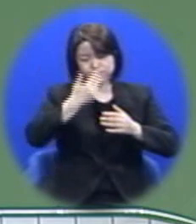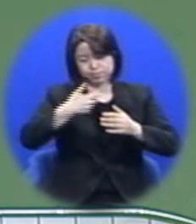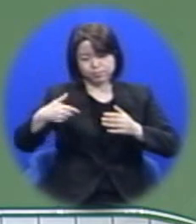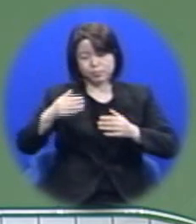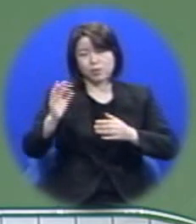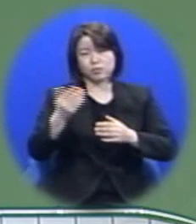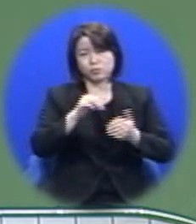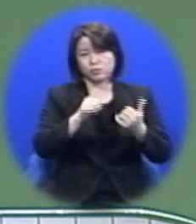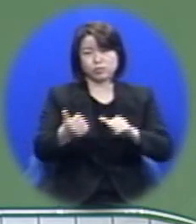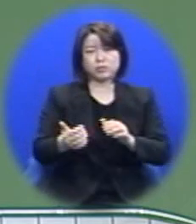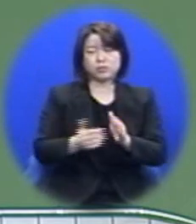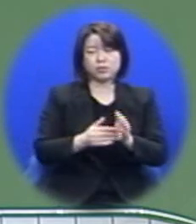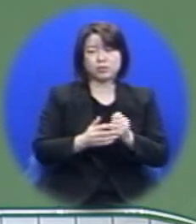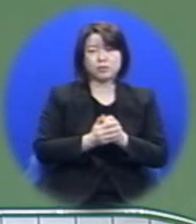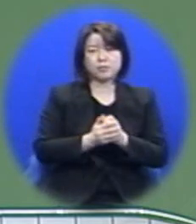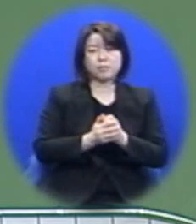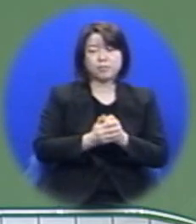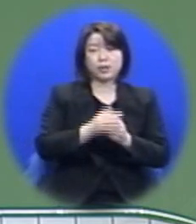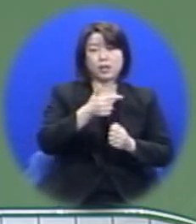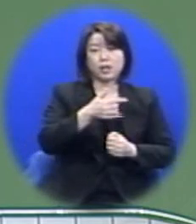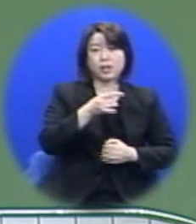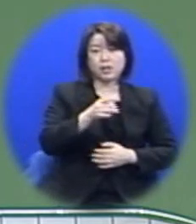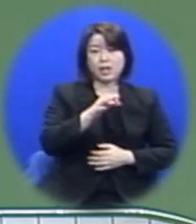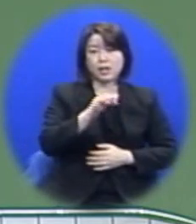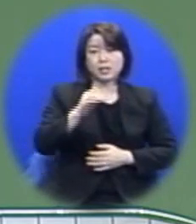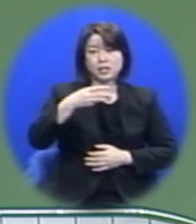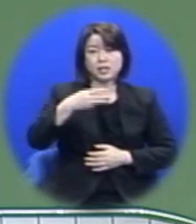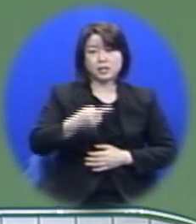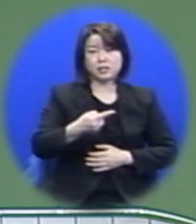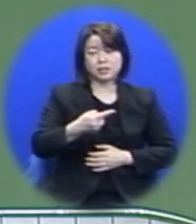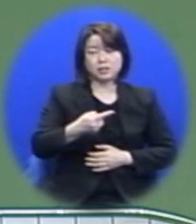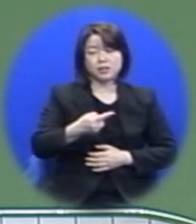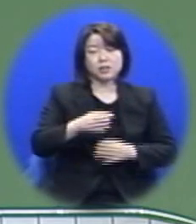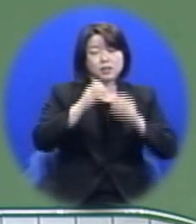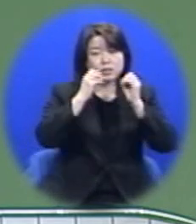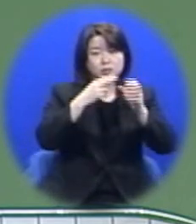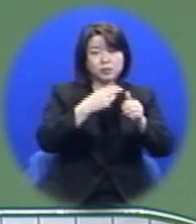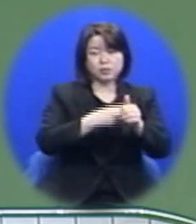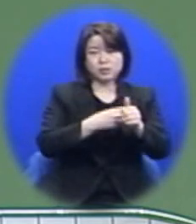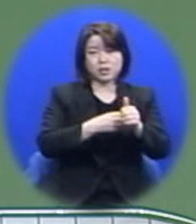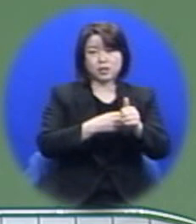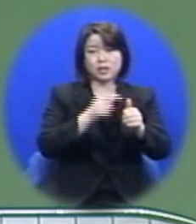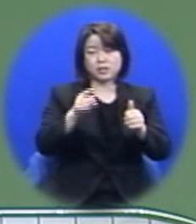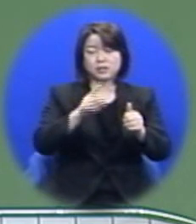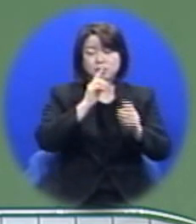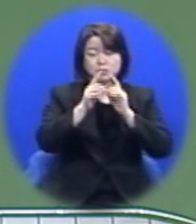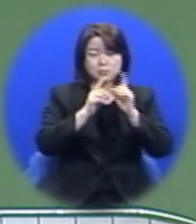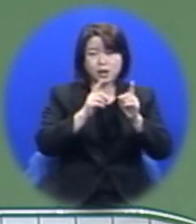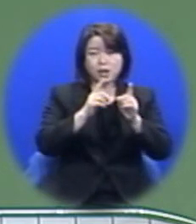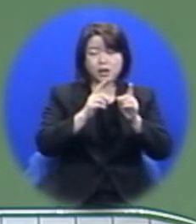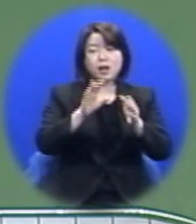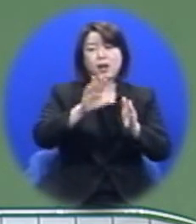잃어버렸습니다. 스티븐 네이트 선교사가 그 이야기를 하면서 울지 않으려고